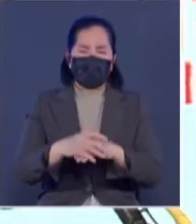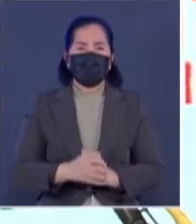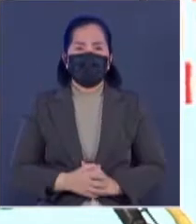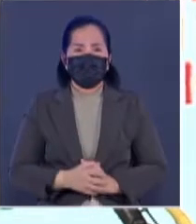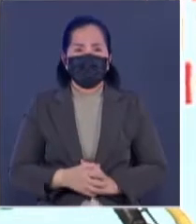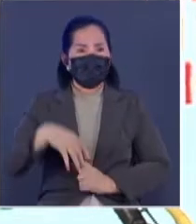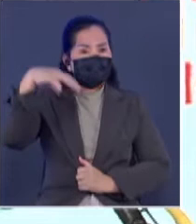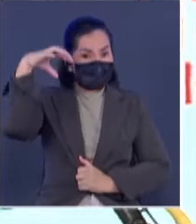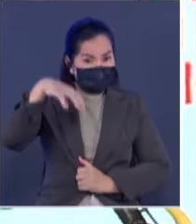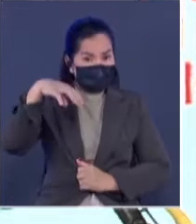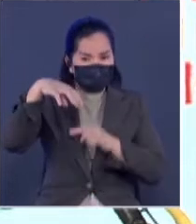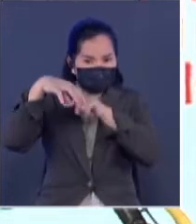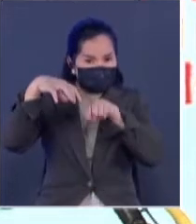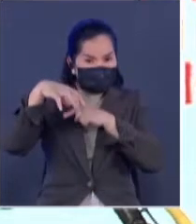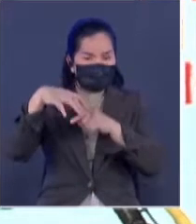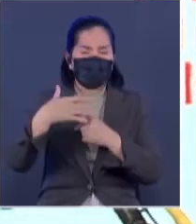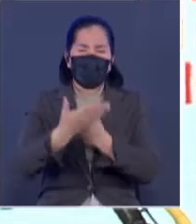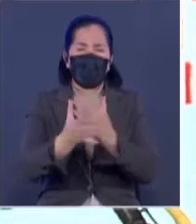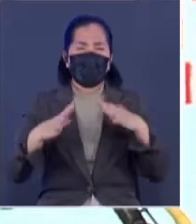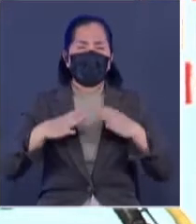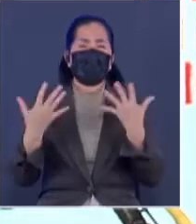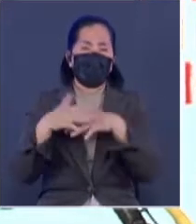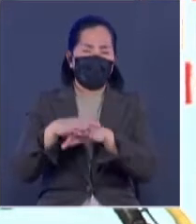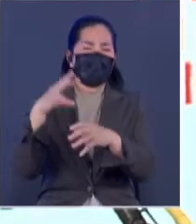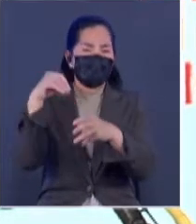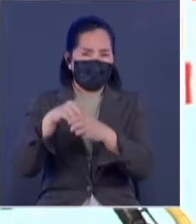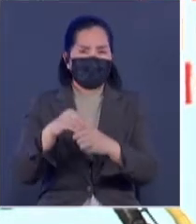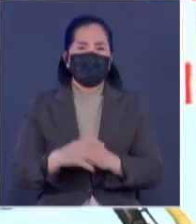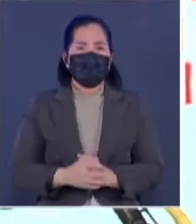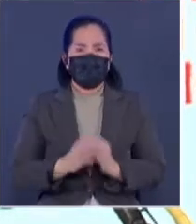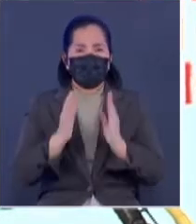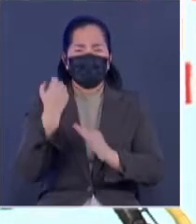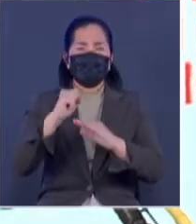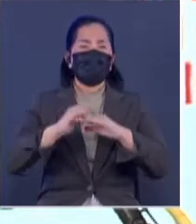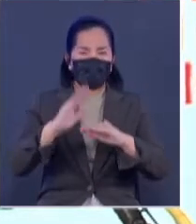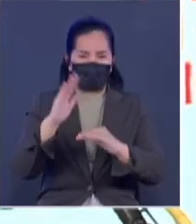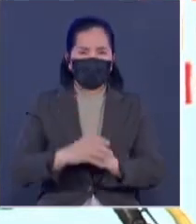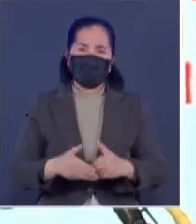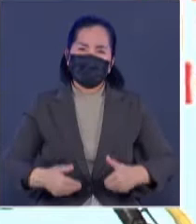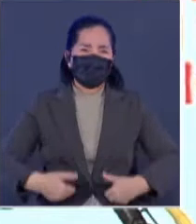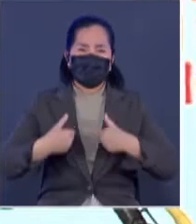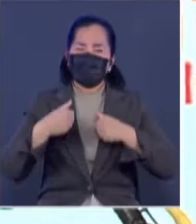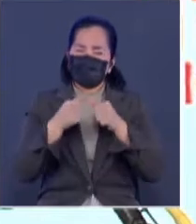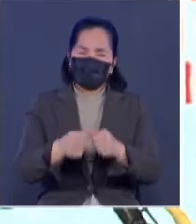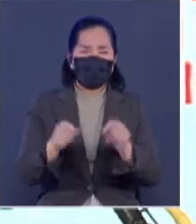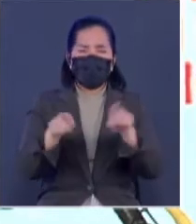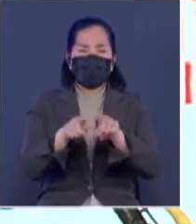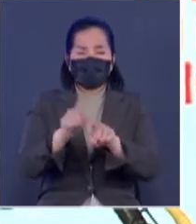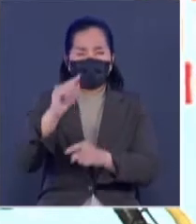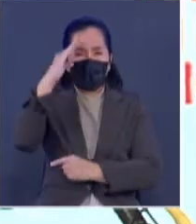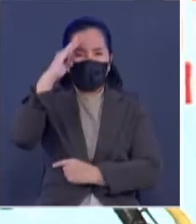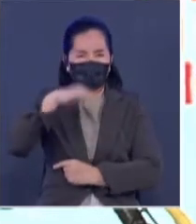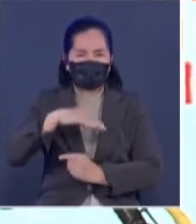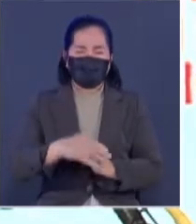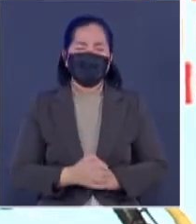ตึกที่เป็นเหมือนอพาร์ตเมนต์เดียวกันทั้งหมดแบบ10กว่าคนเนี่ยครับแล้วก็ใช้ชีวิตอยู่ด้วยกันเหมือนอยู่หออย่างเงี้ยฮะมันก็เล